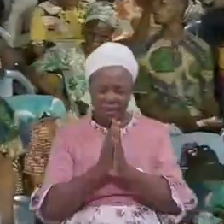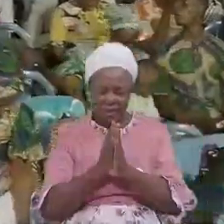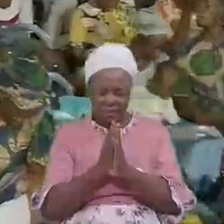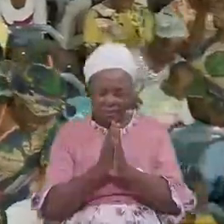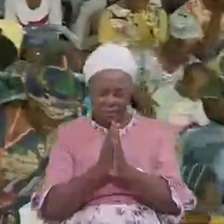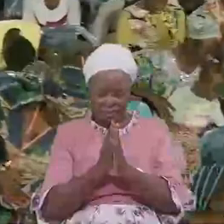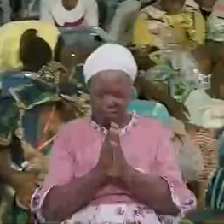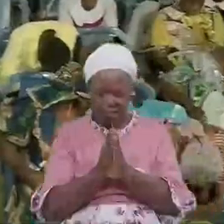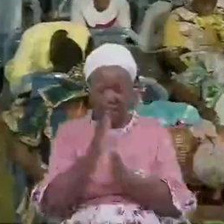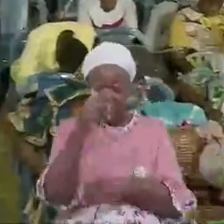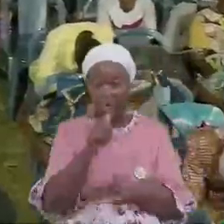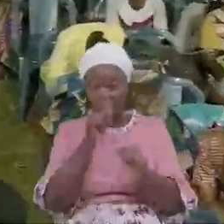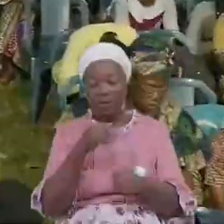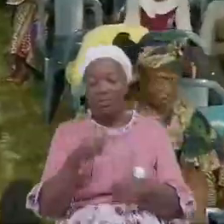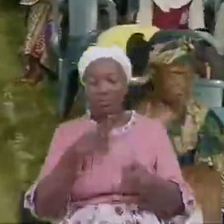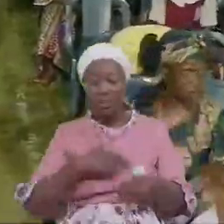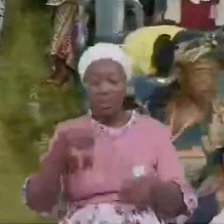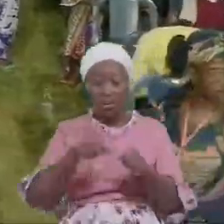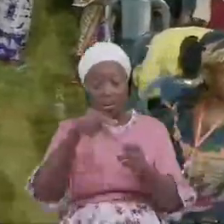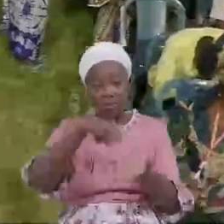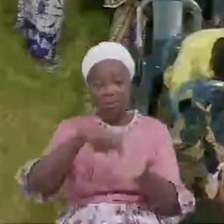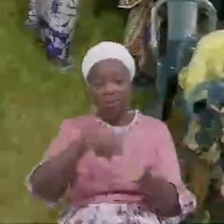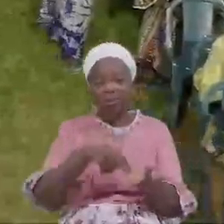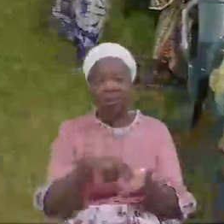Que Dieu bénisse toujours debout.